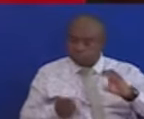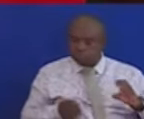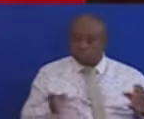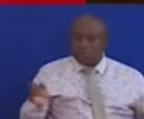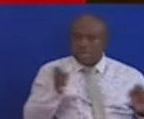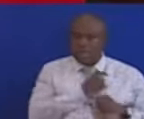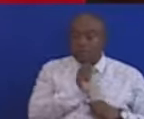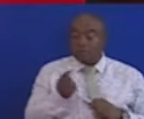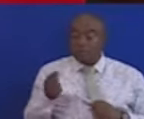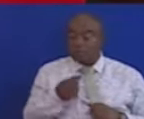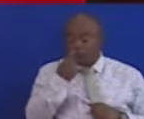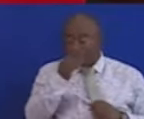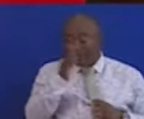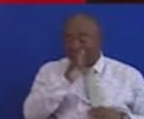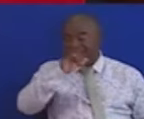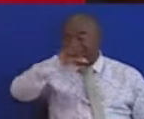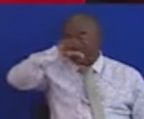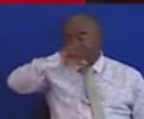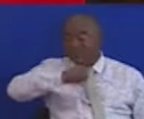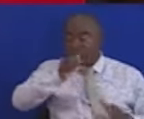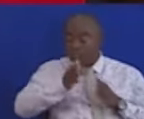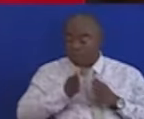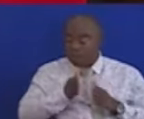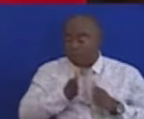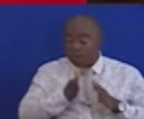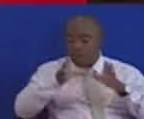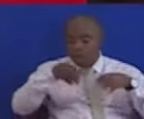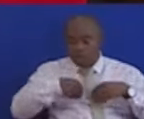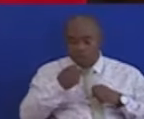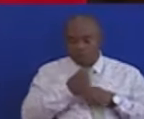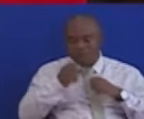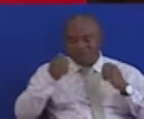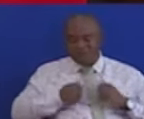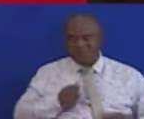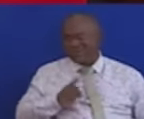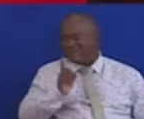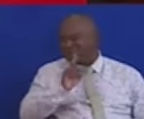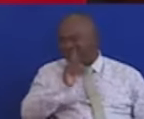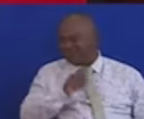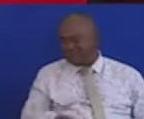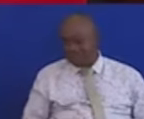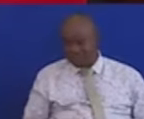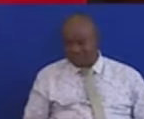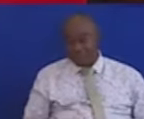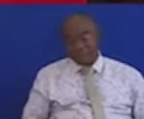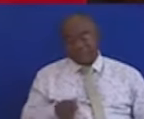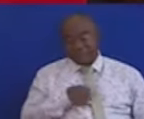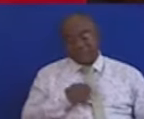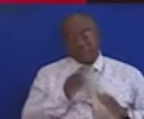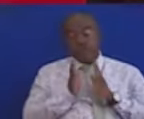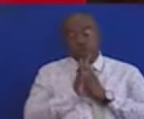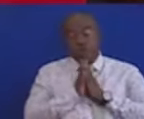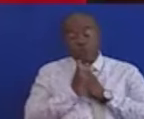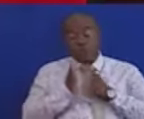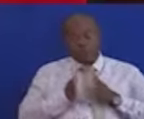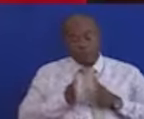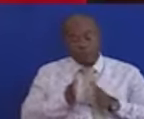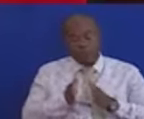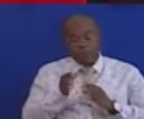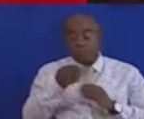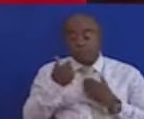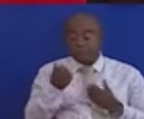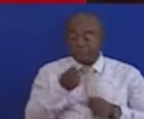kuja akaku na Hali mbaye Ya barabar akaku kwenda kuf utari wote MH eshima mwen yeki kwa hio niom Sana Hi barabar zif nyi